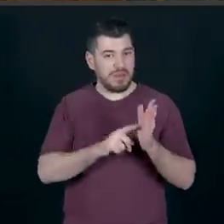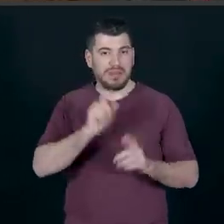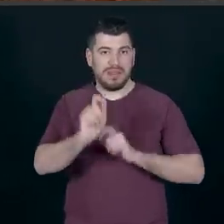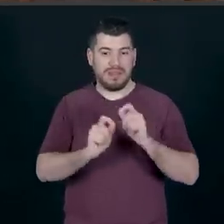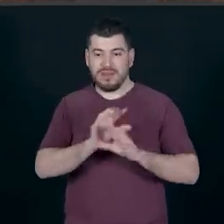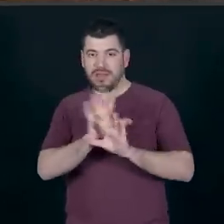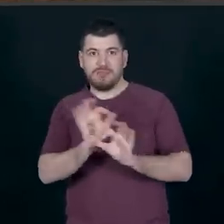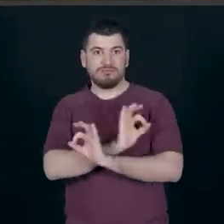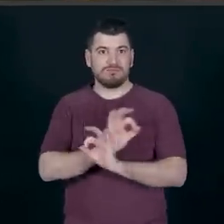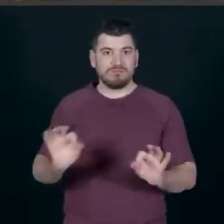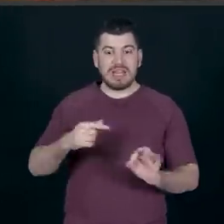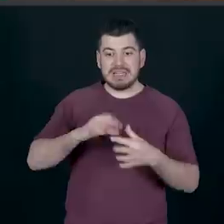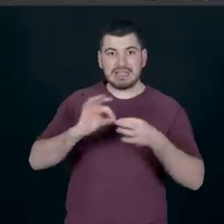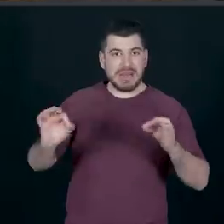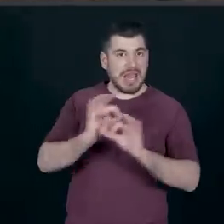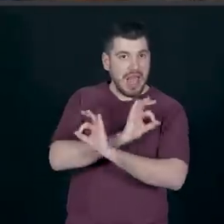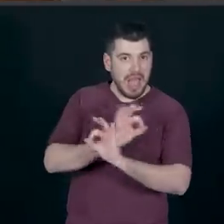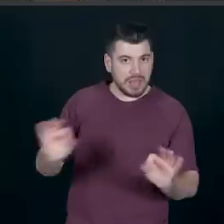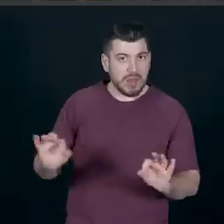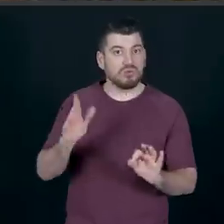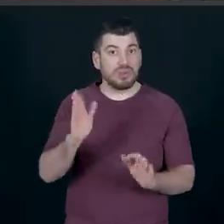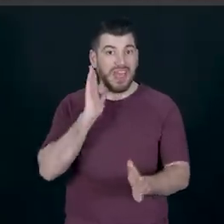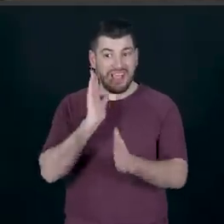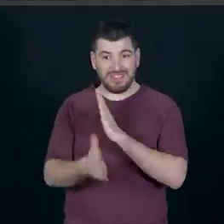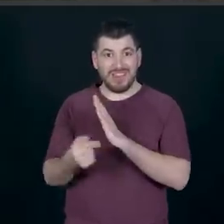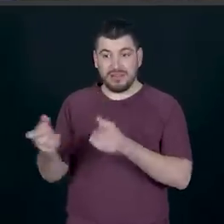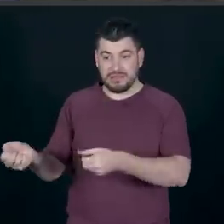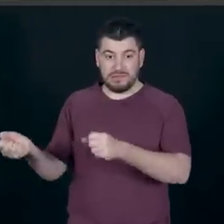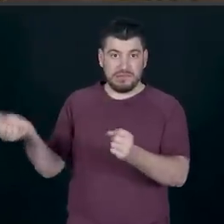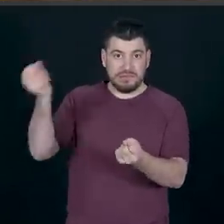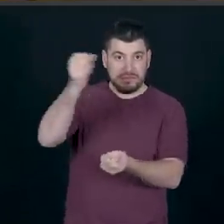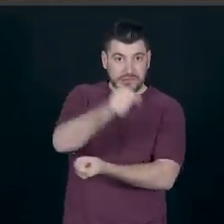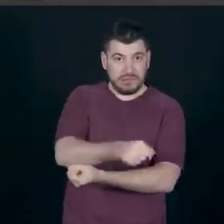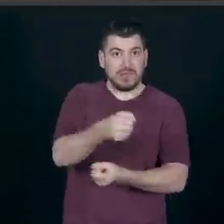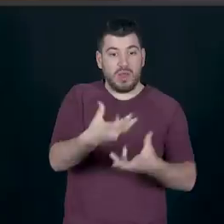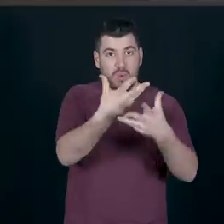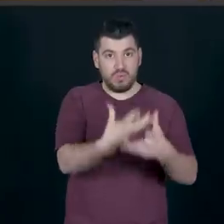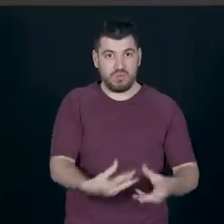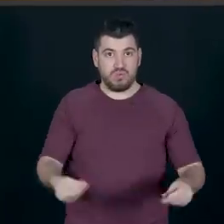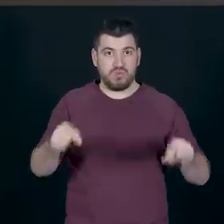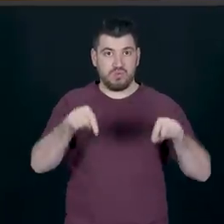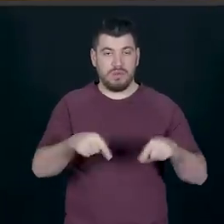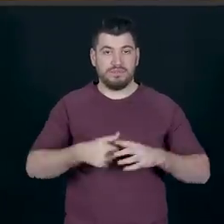εξής. Τα ζυμαρικά φαίνονται έτοιμα. Θα πάρω κατευθείαν όπως είναι και θα τα σουρώσω σε ένα τρυπητό.